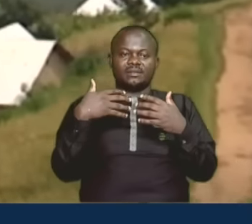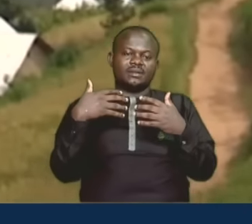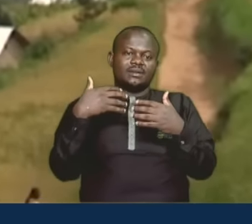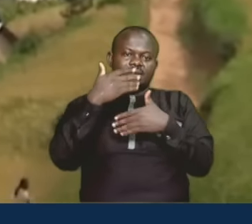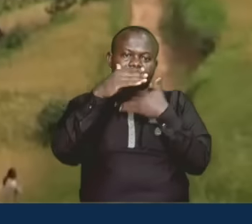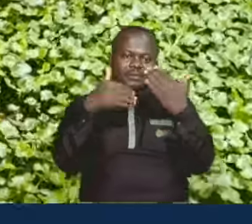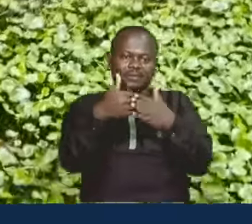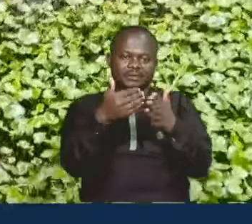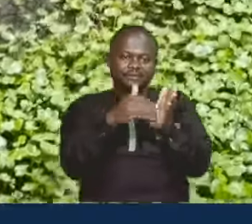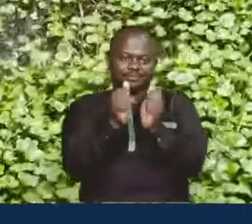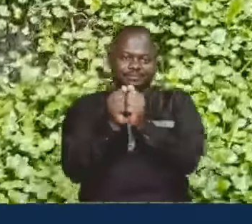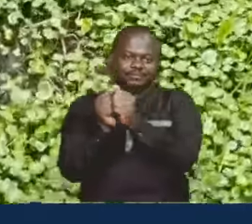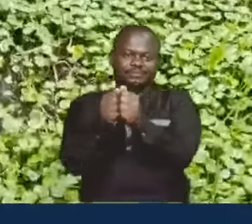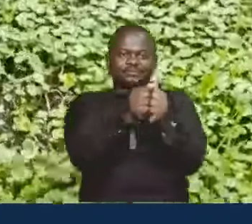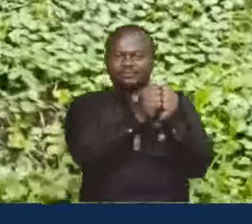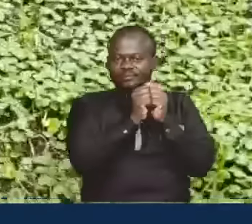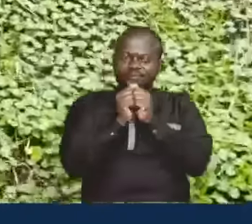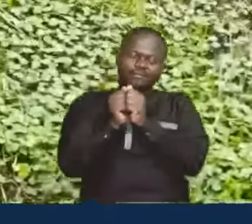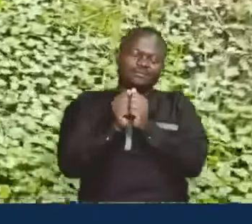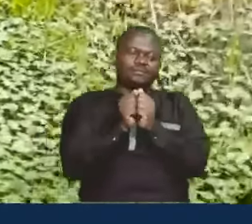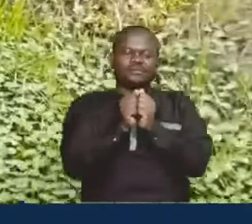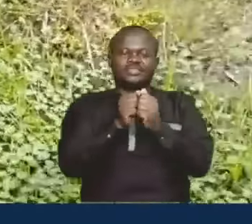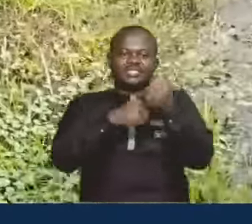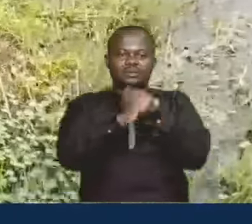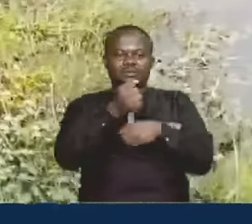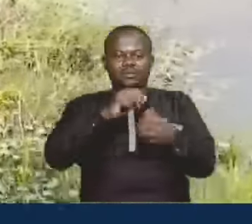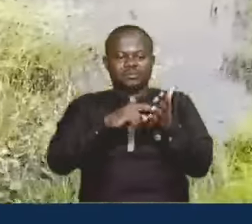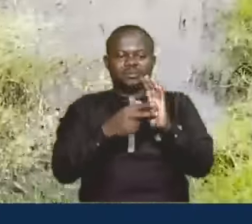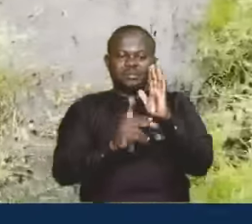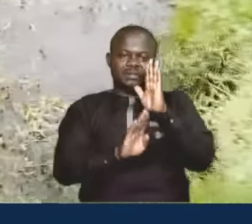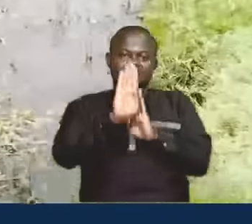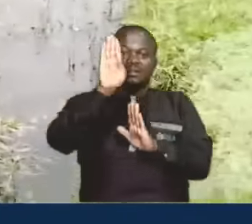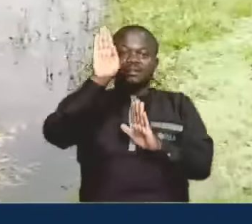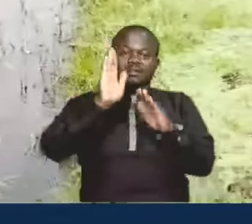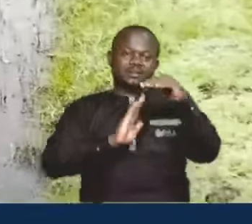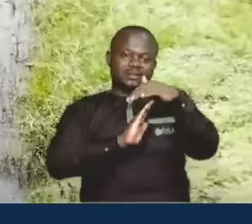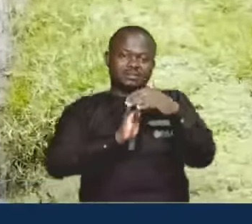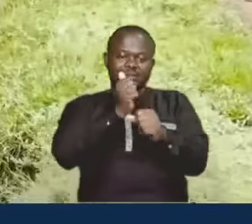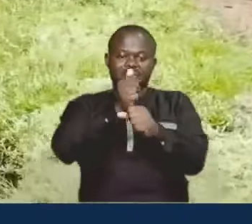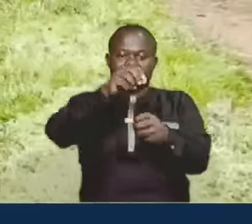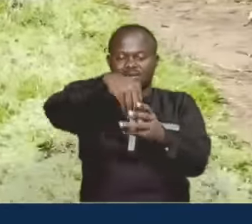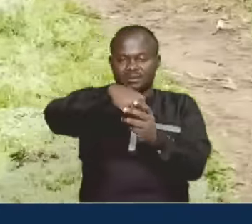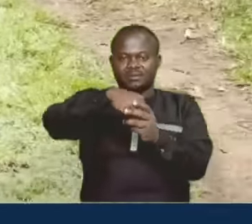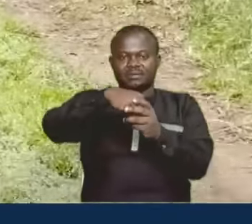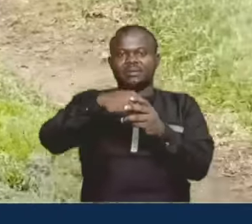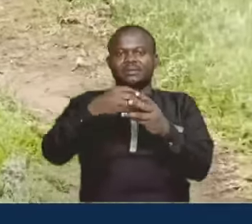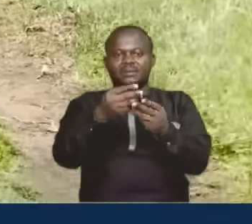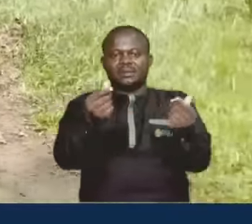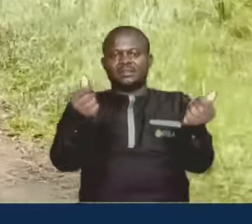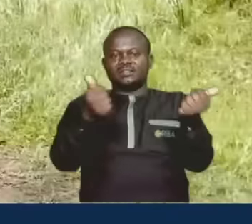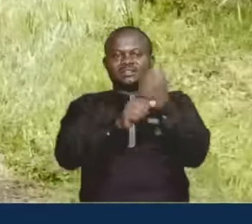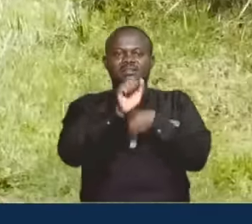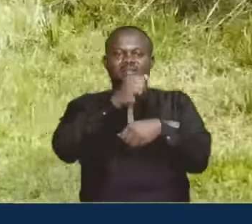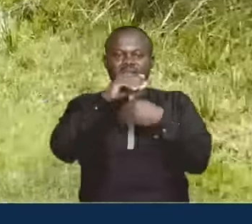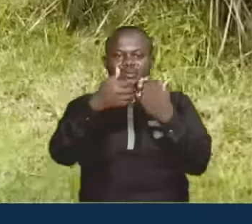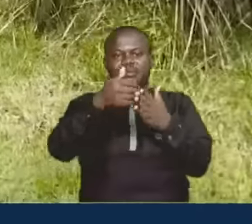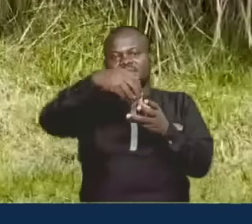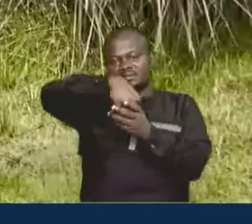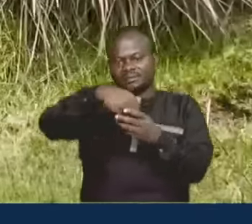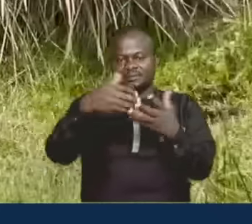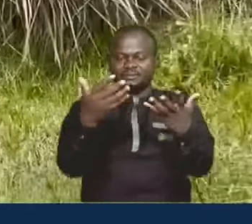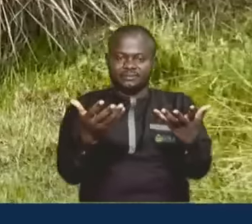Abagiture bakaba baregerejwe ibikorwa n'imishinga ibateza imbere bisimbura imirimo bagikoreragamo yangizaga urusobe rw'ibinyabuzima biri muri iki